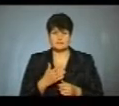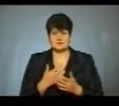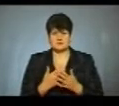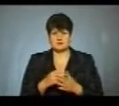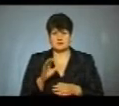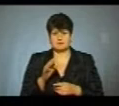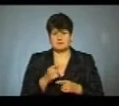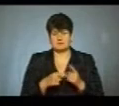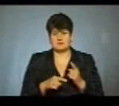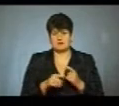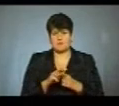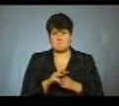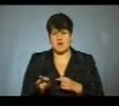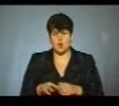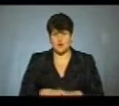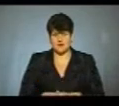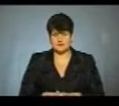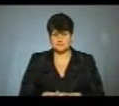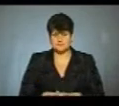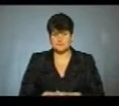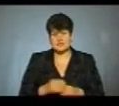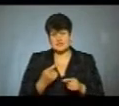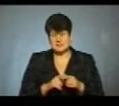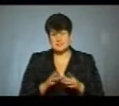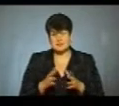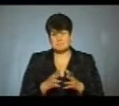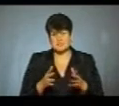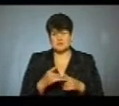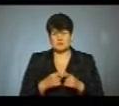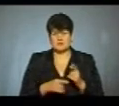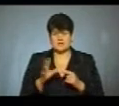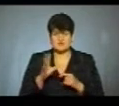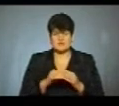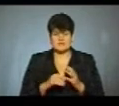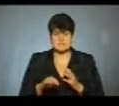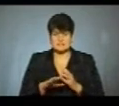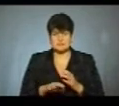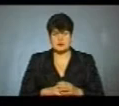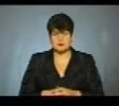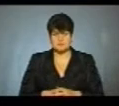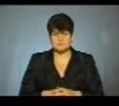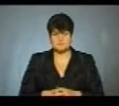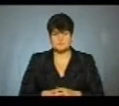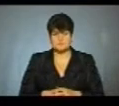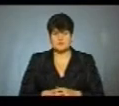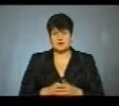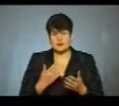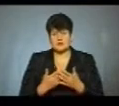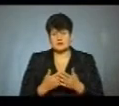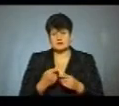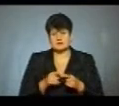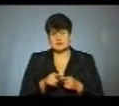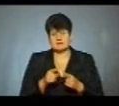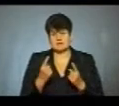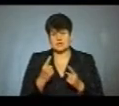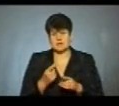десь в районі півмільйона, трошки більше. Оце, ну, більше, ніж половина всіх земель сільськогосподарського призначення. Якраз, але це